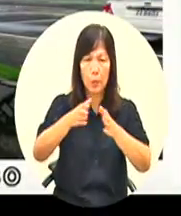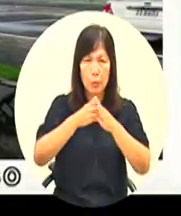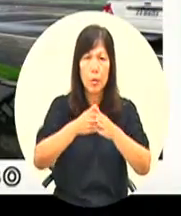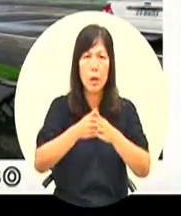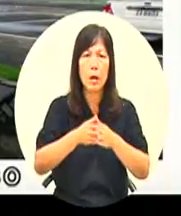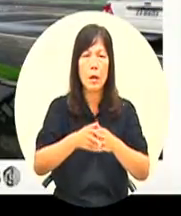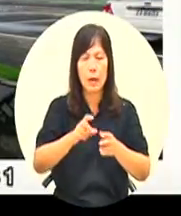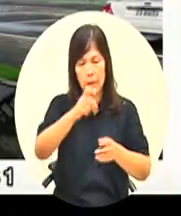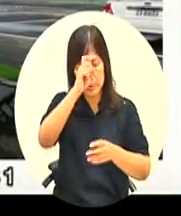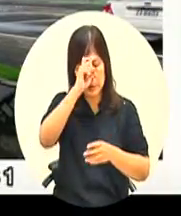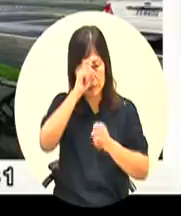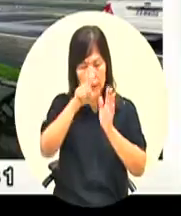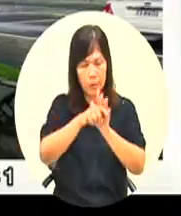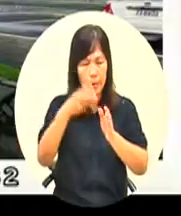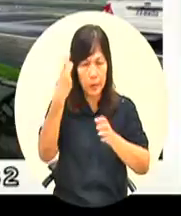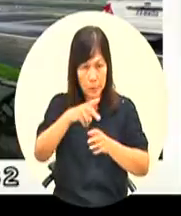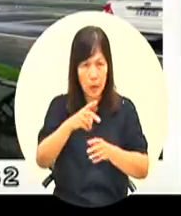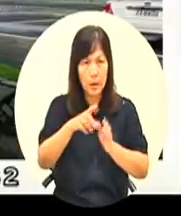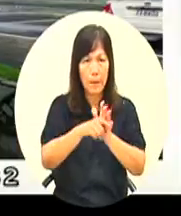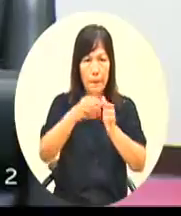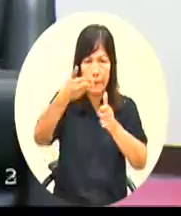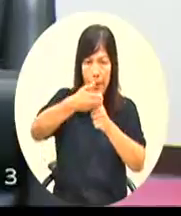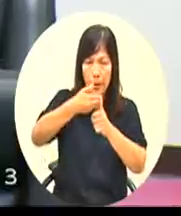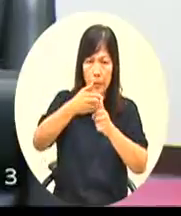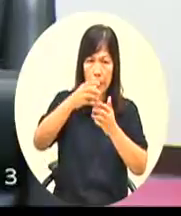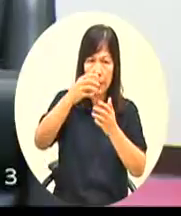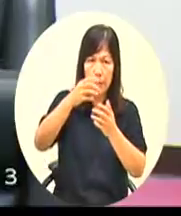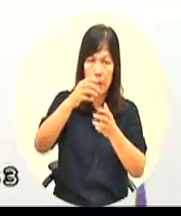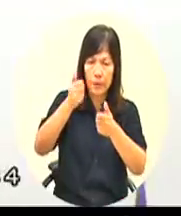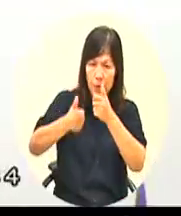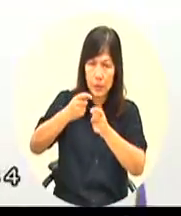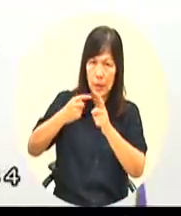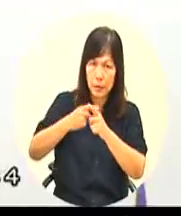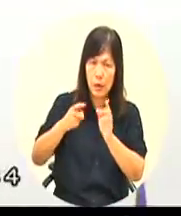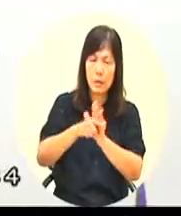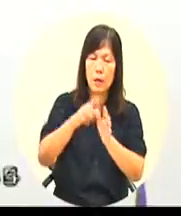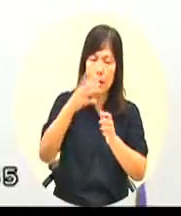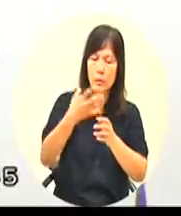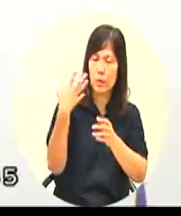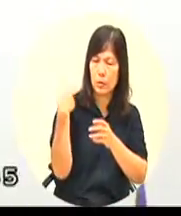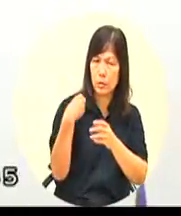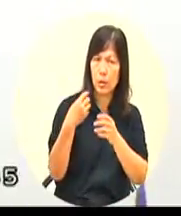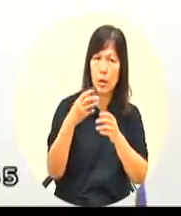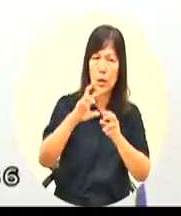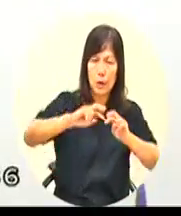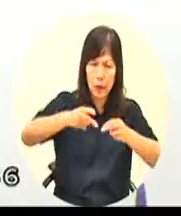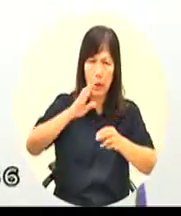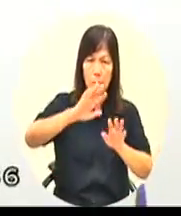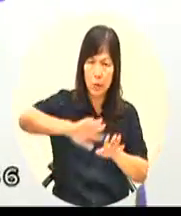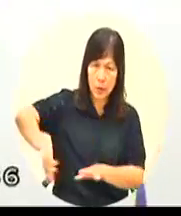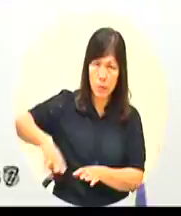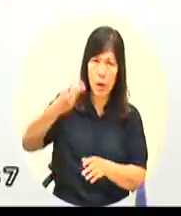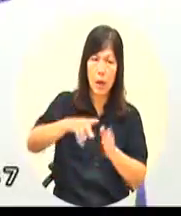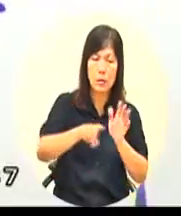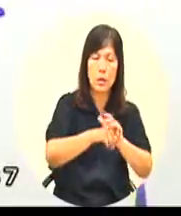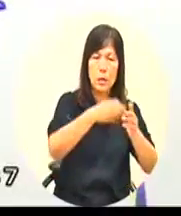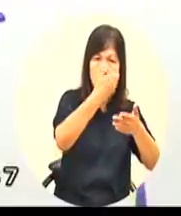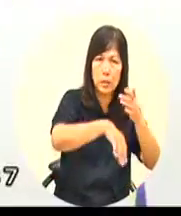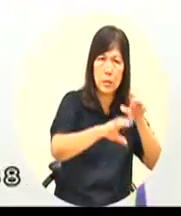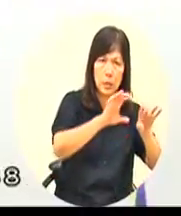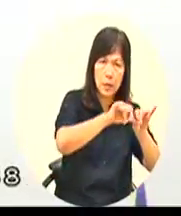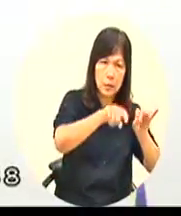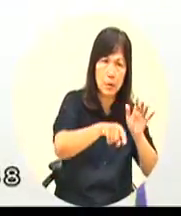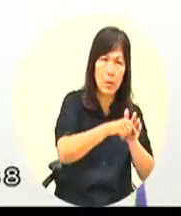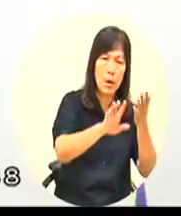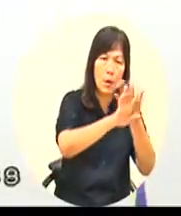要建议，除了是现在培育选手有在使用的场地保留修复以外，那其他空出来的像外面